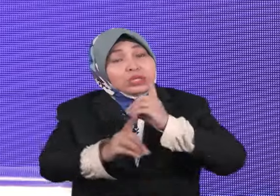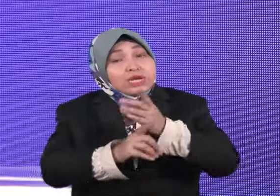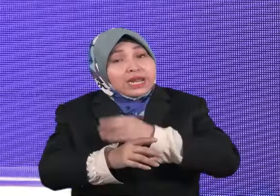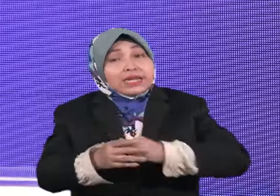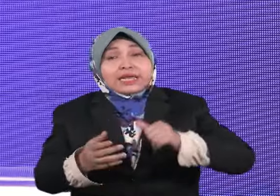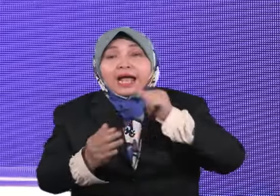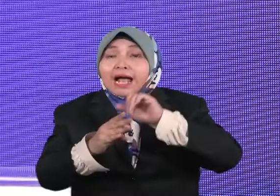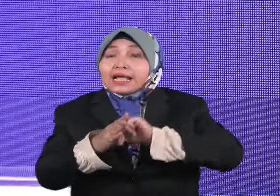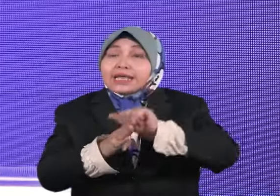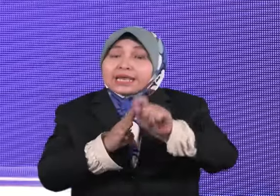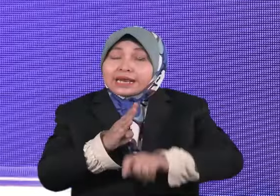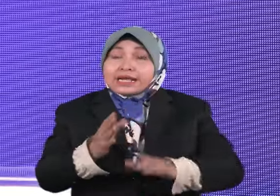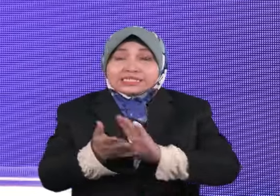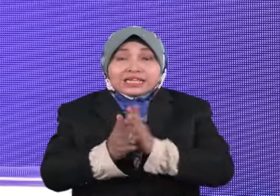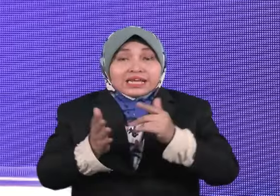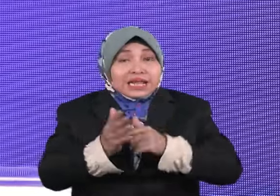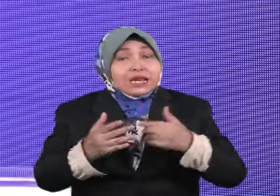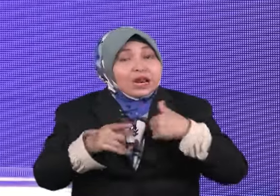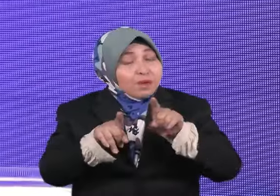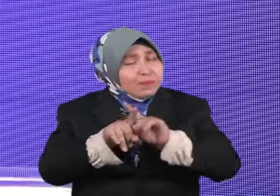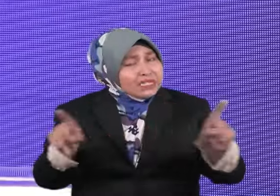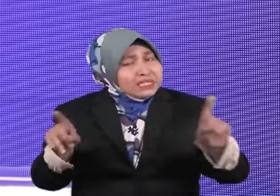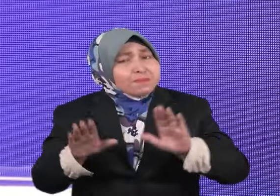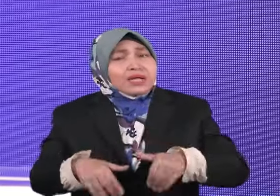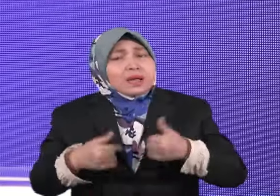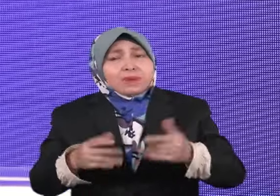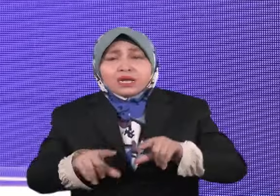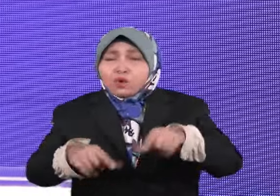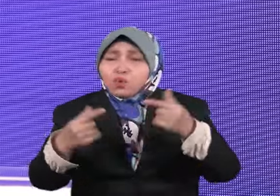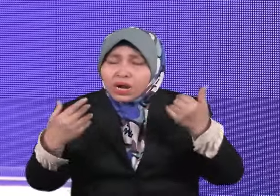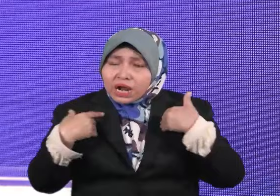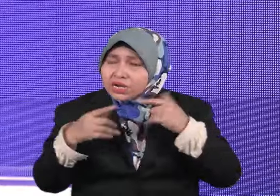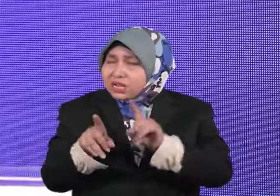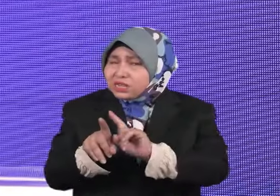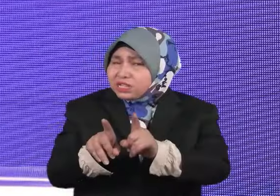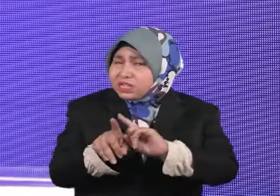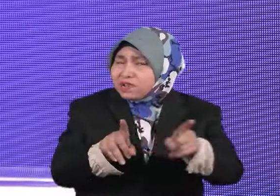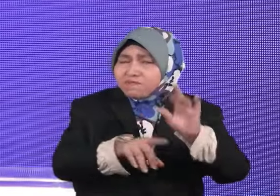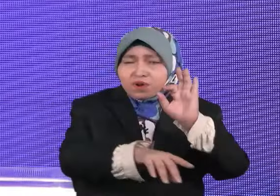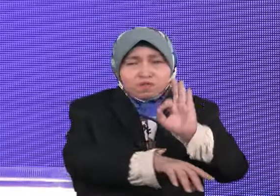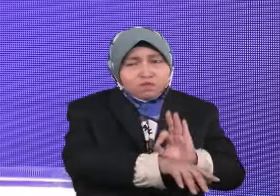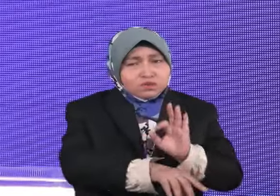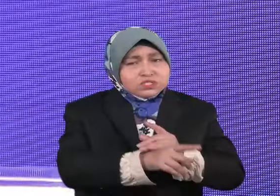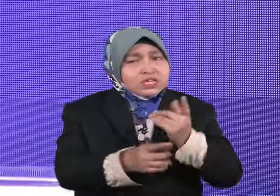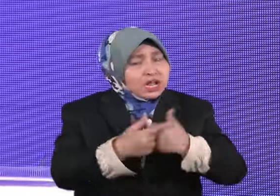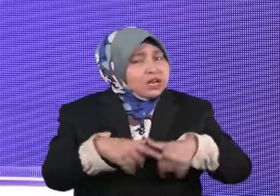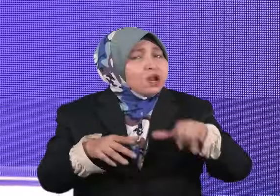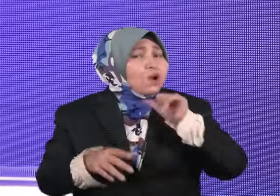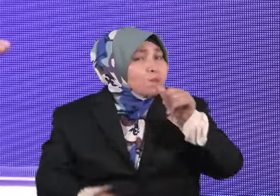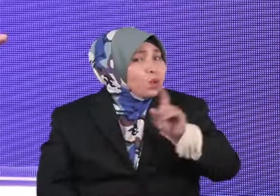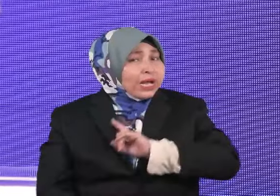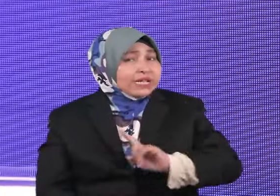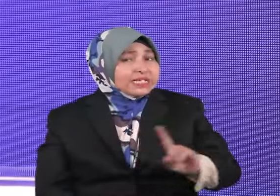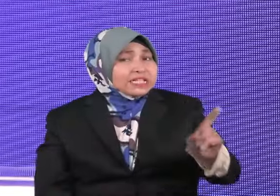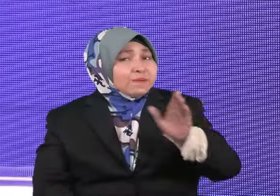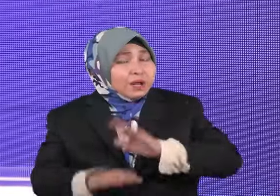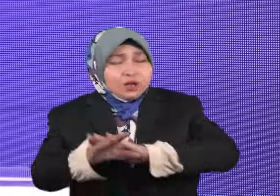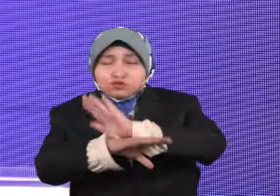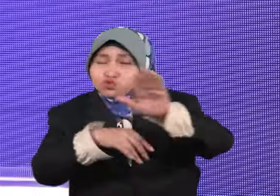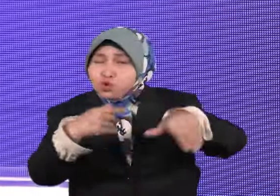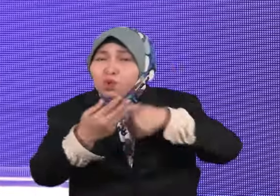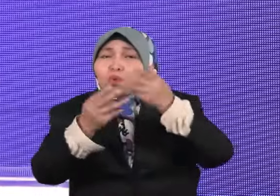akhirat. Jadi ini adalah beza bagaimana Quran mempunyai pelbagai fungsi daripada orang bukan Islam ya, kepada seluruh